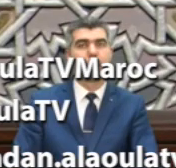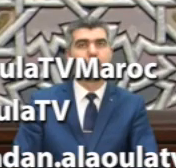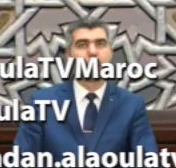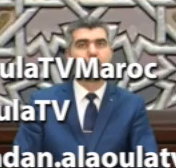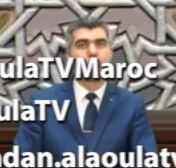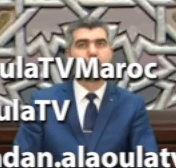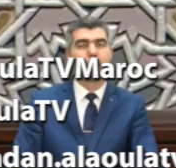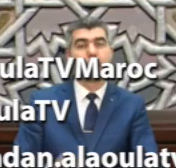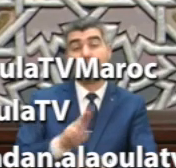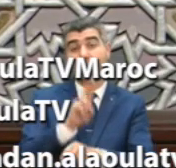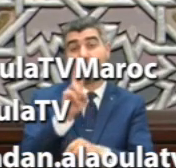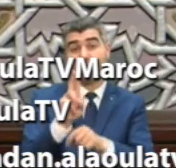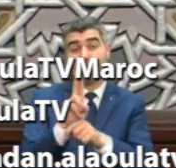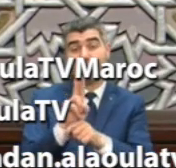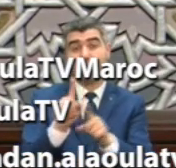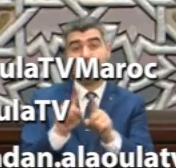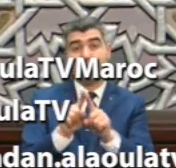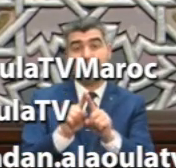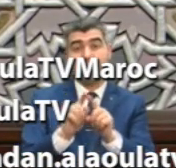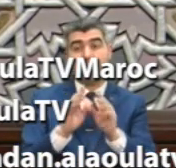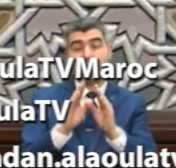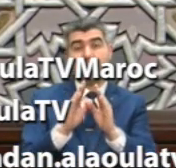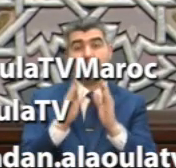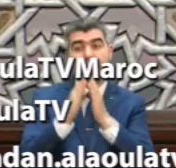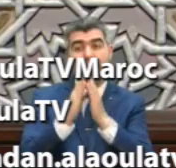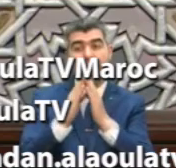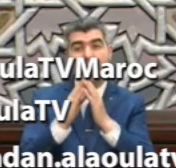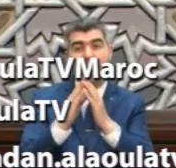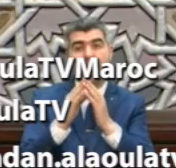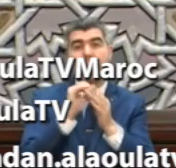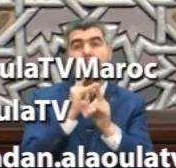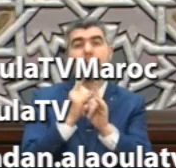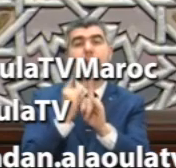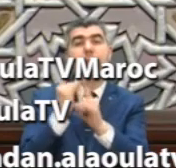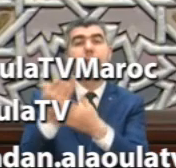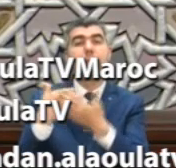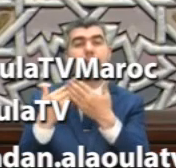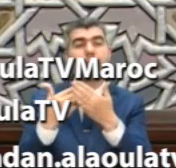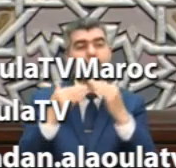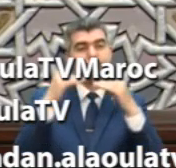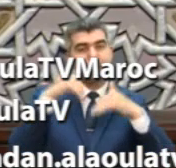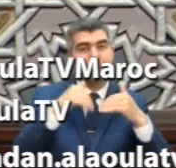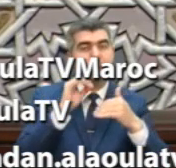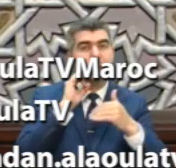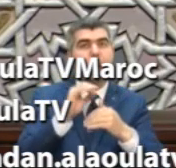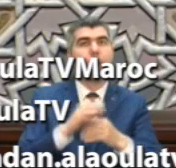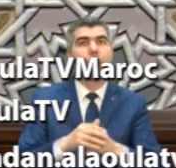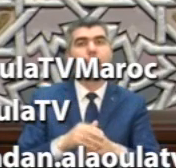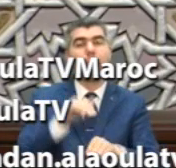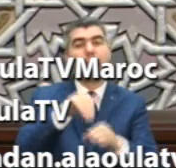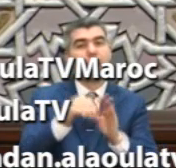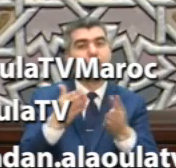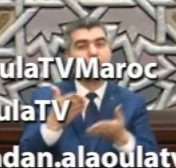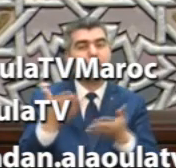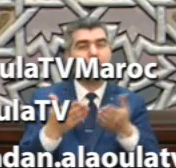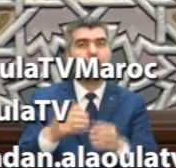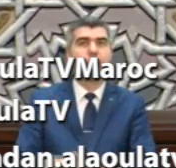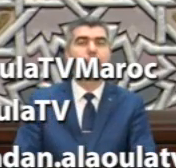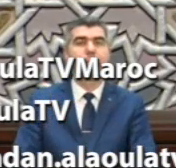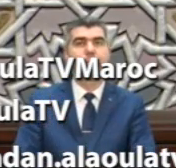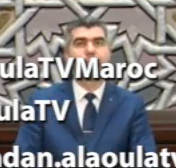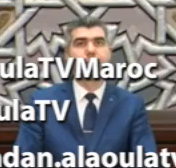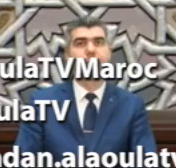سؤال عن وضعية الأحياء الهشة للسيدات والسادة النواب المحترمين عن فريق الاستقلالي للوحدة والتعادلية. تفضل السيد